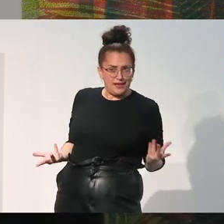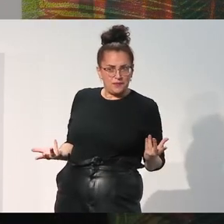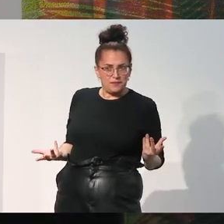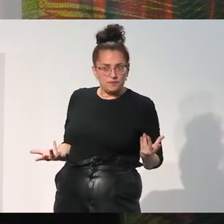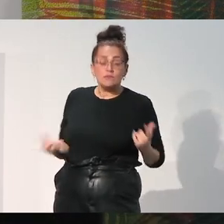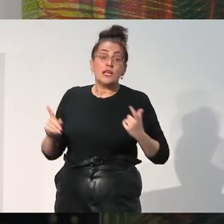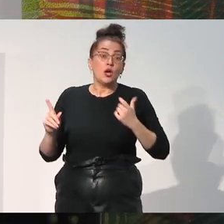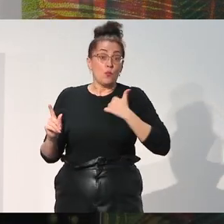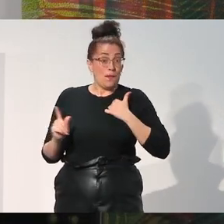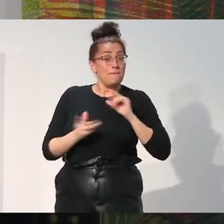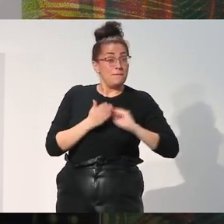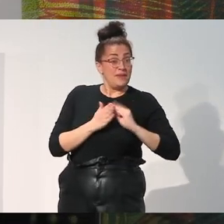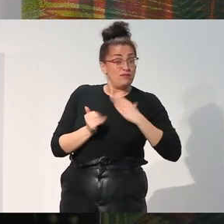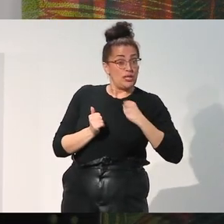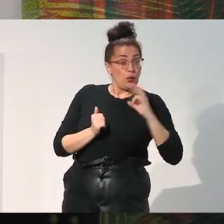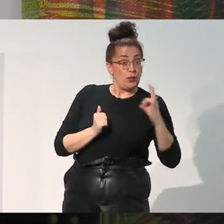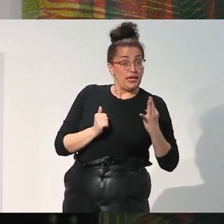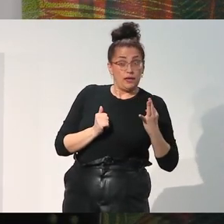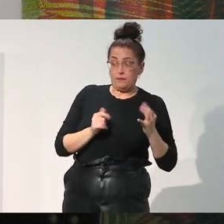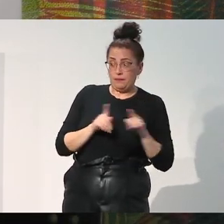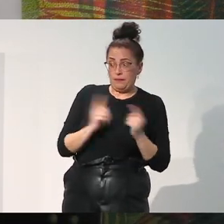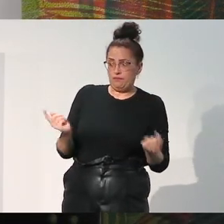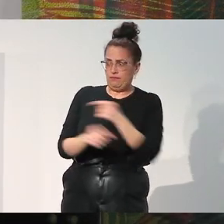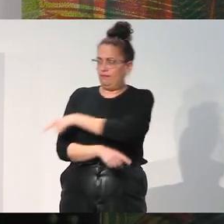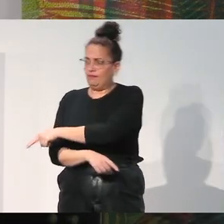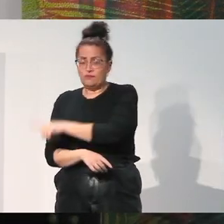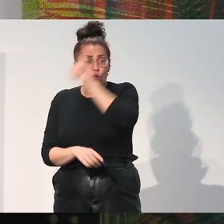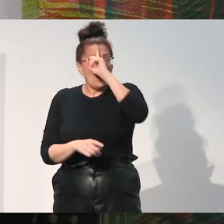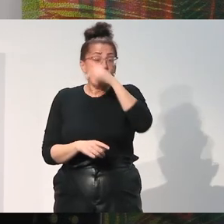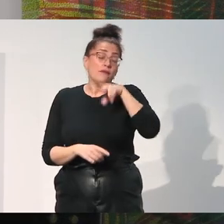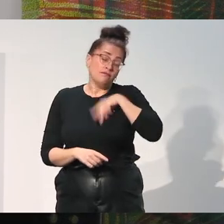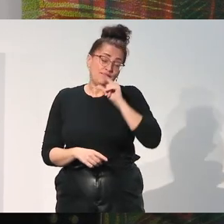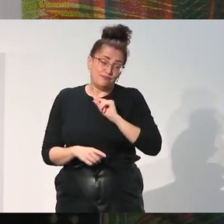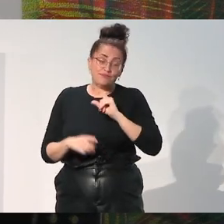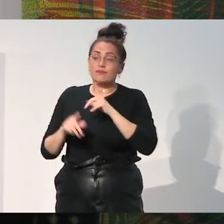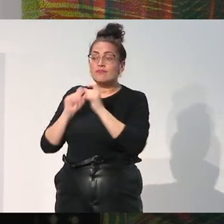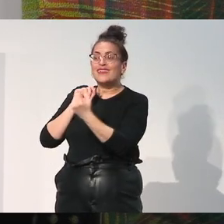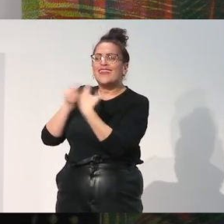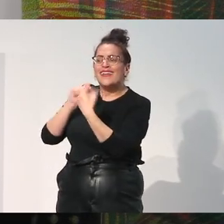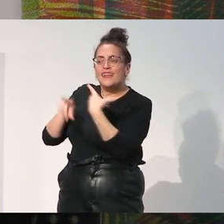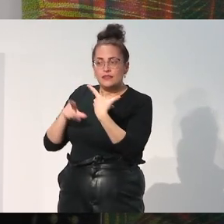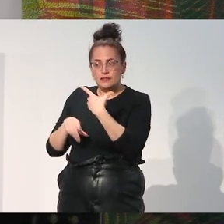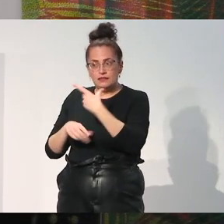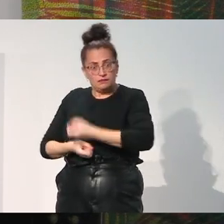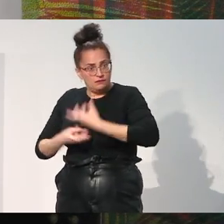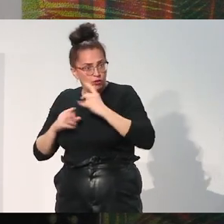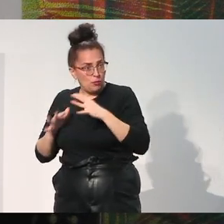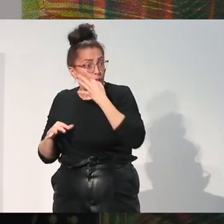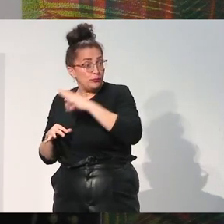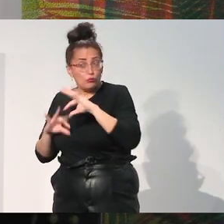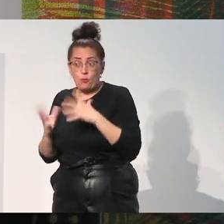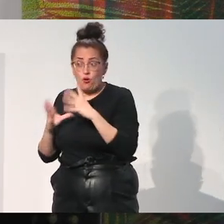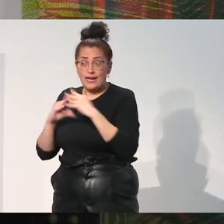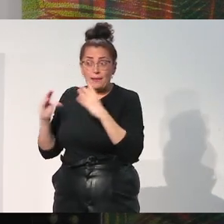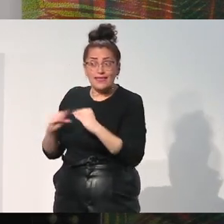j'écrivais en français, mais effectivement les entretiens étaient faits que en libanais, mes parents ne parlent que libanais, et tout ce qui m'inspire, souvent les documentaires que je voyais, étaient écrits